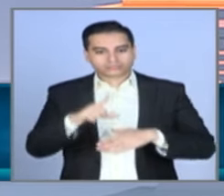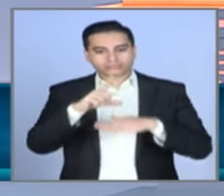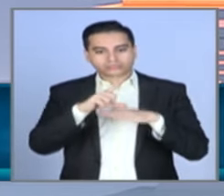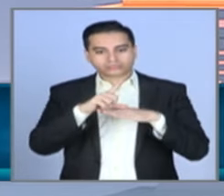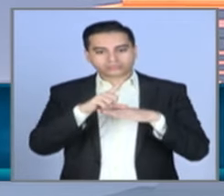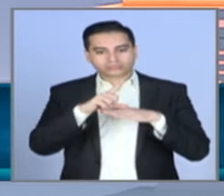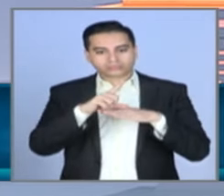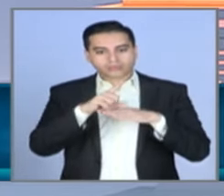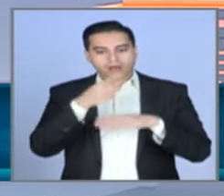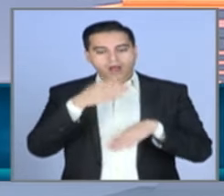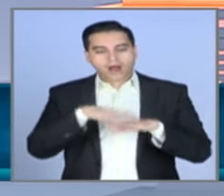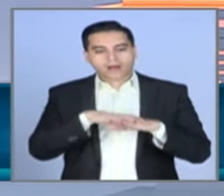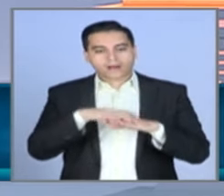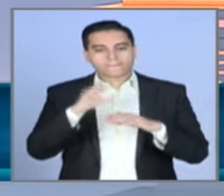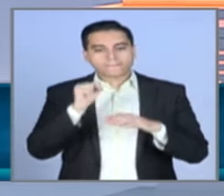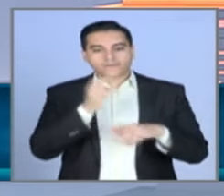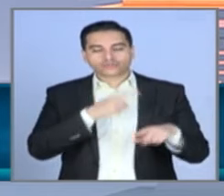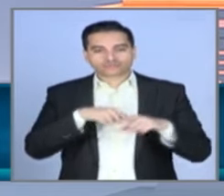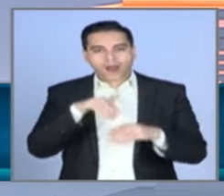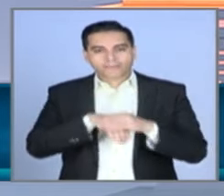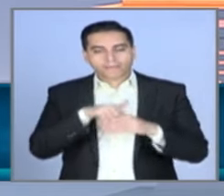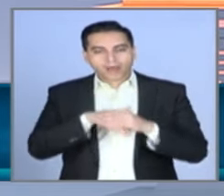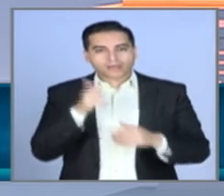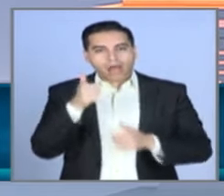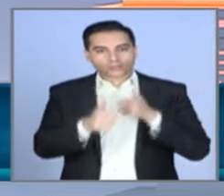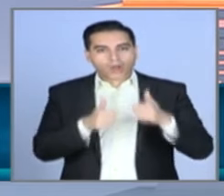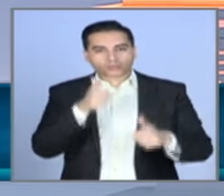وأعضاء مجالس الولايات في الدولة دي.